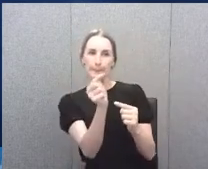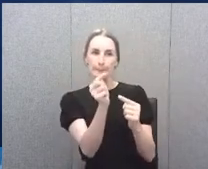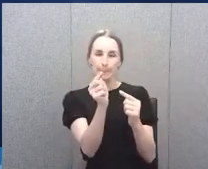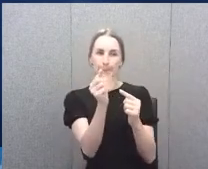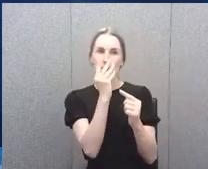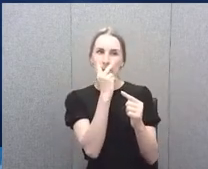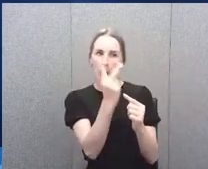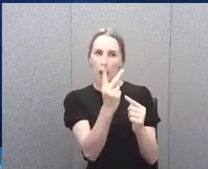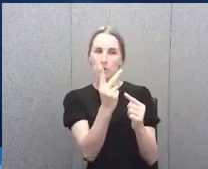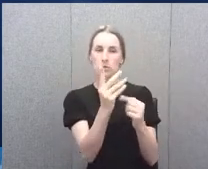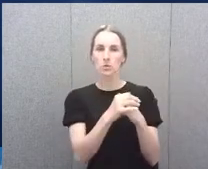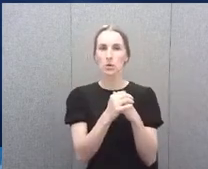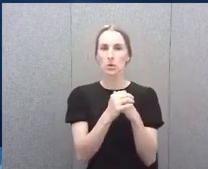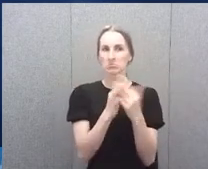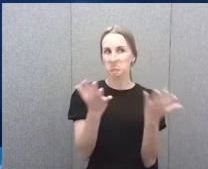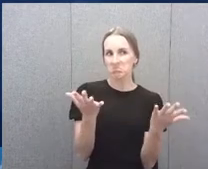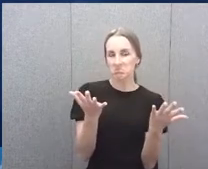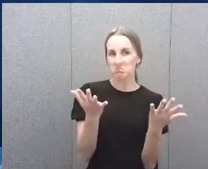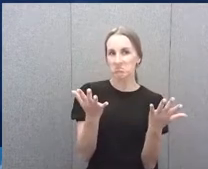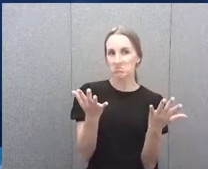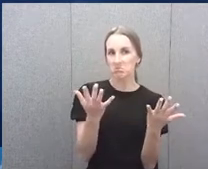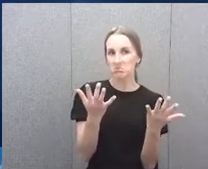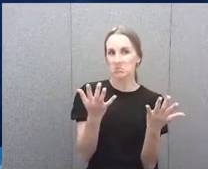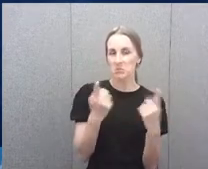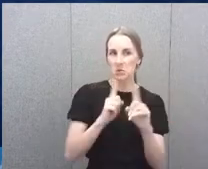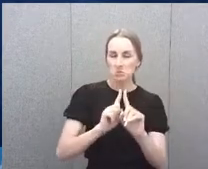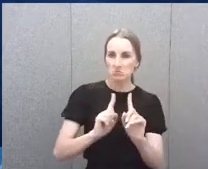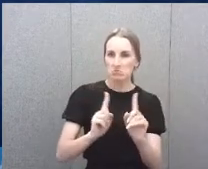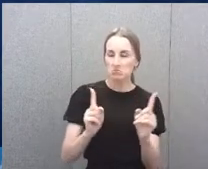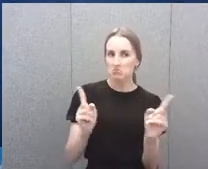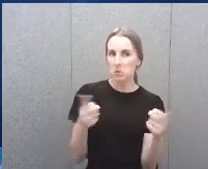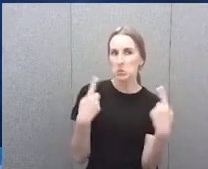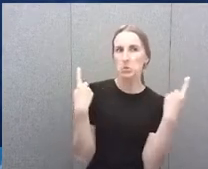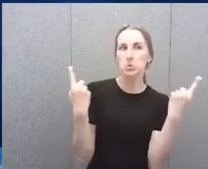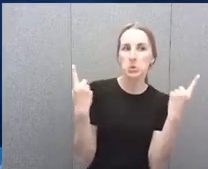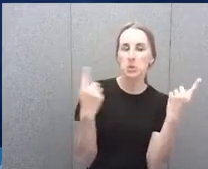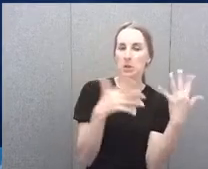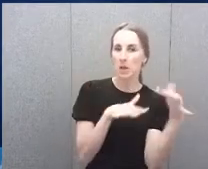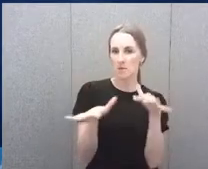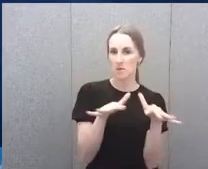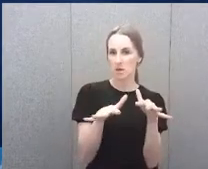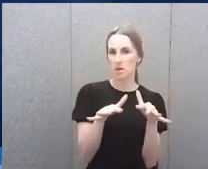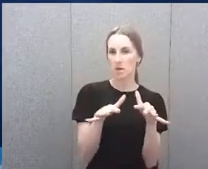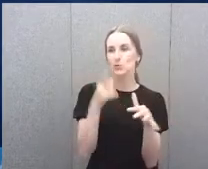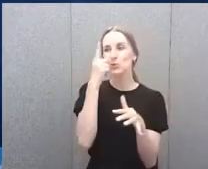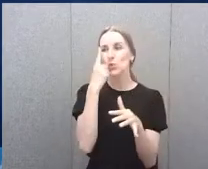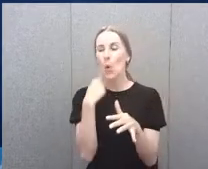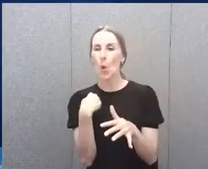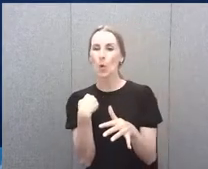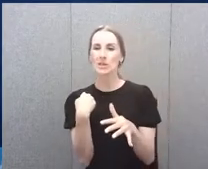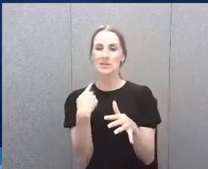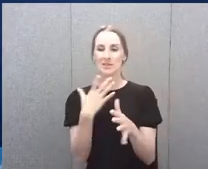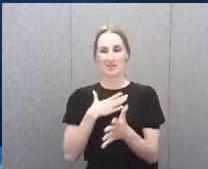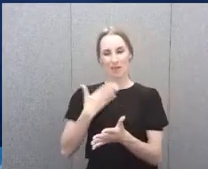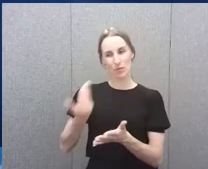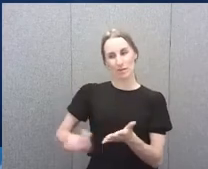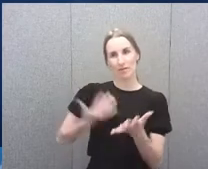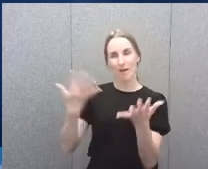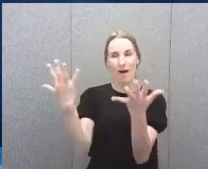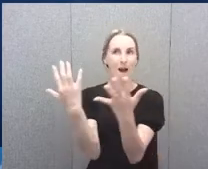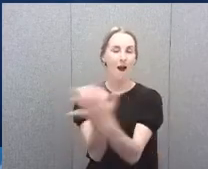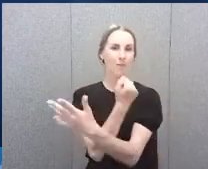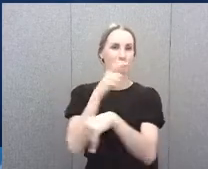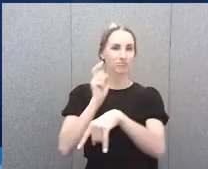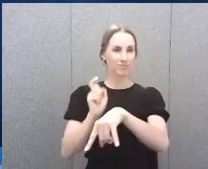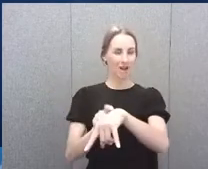в странах на востоке от нас, точнее, то тогда я уже вижу, почему это особое такое событие.